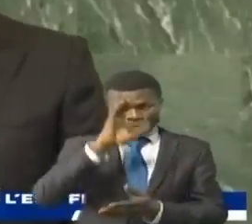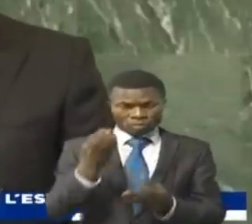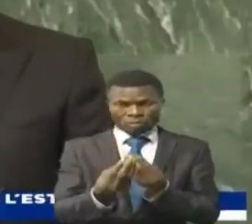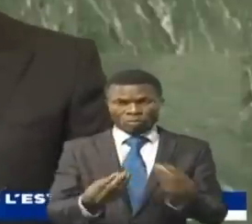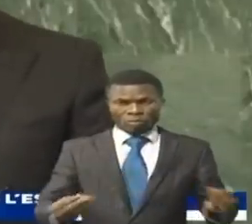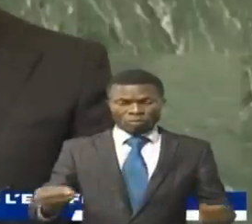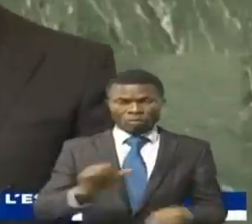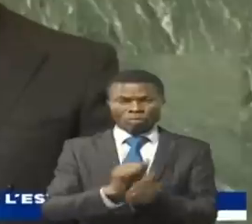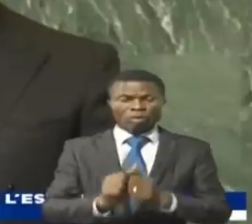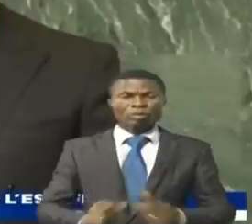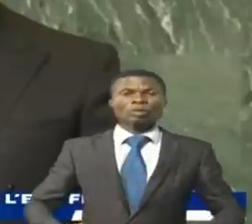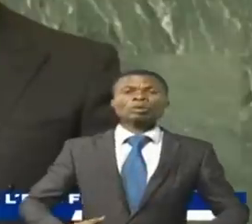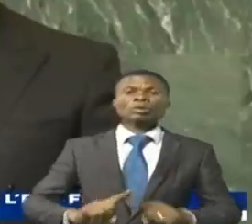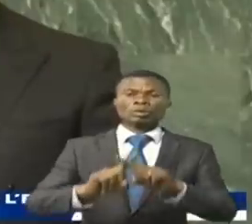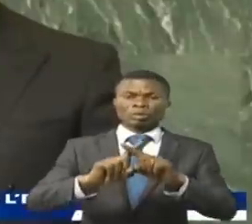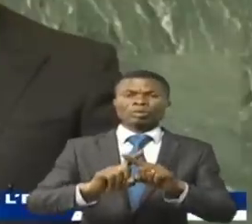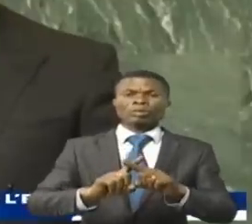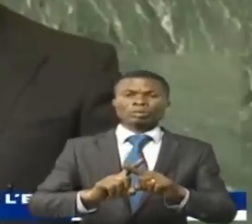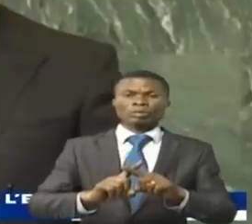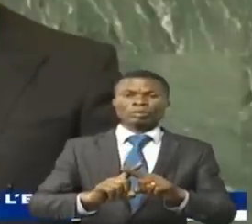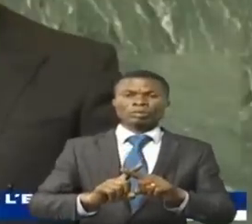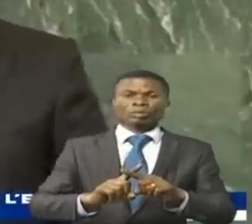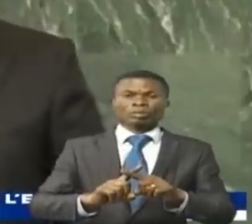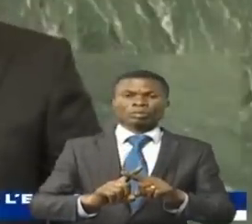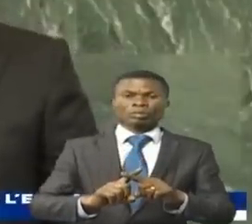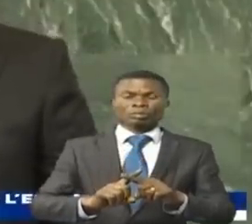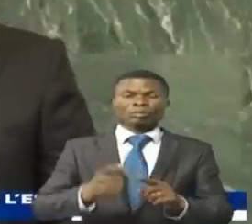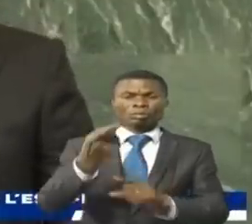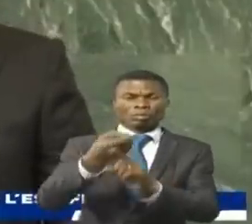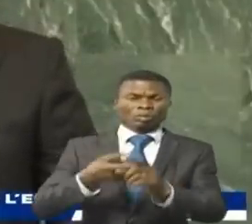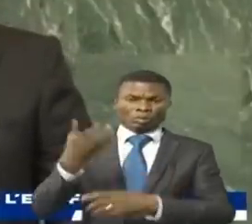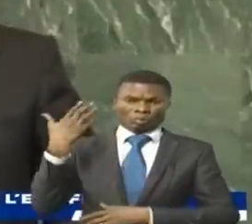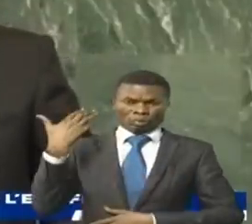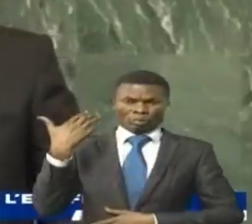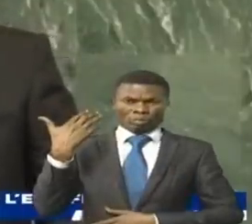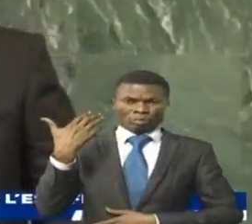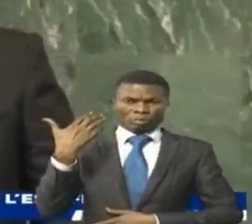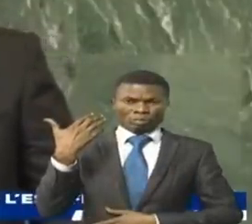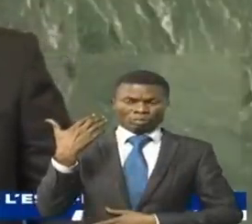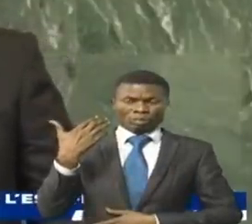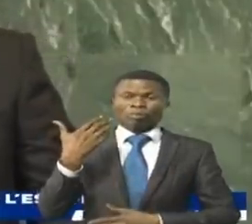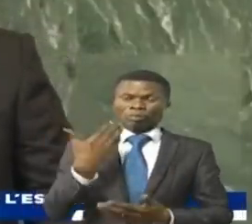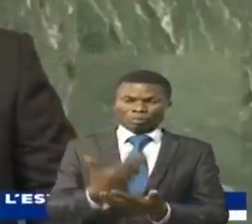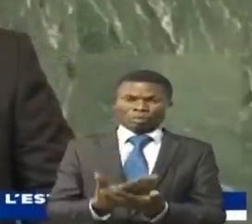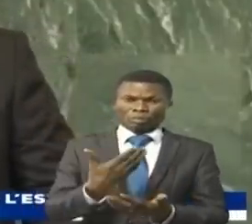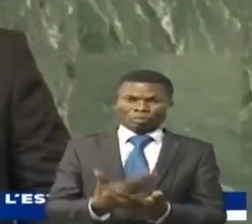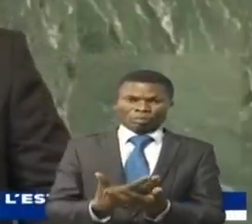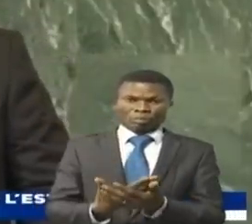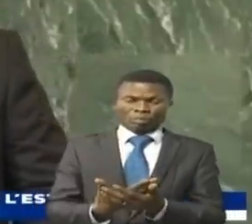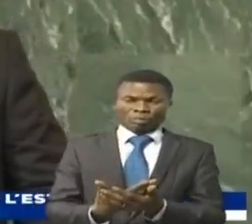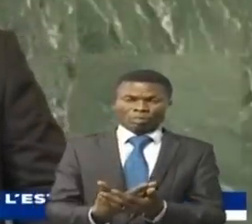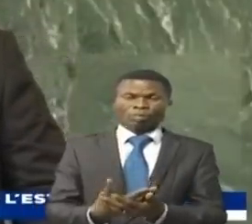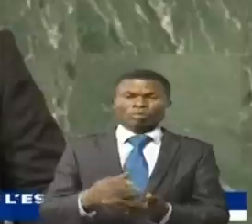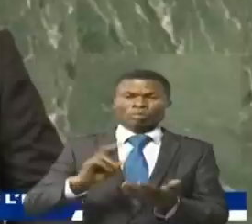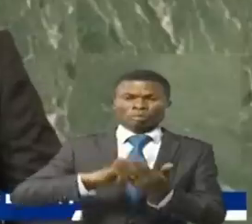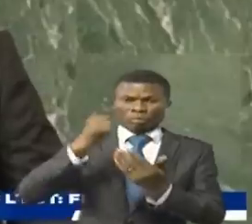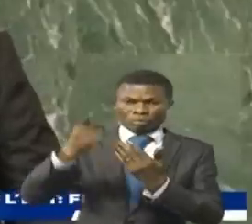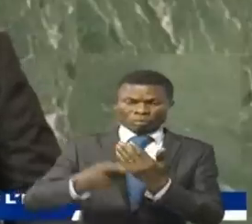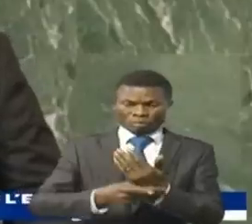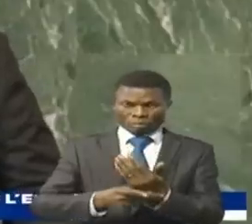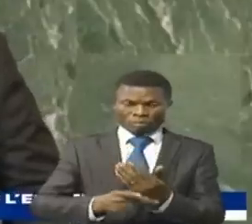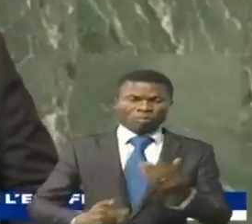définitif du conflit de quelques mois. Vite, l'architecture s'est